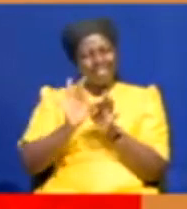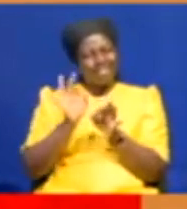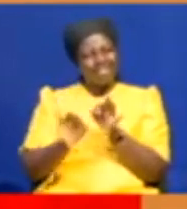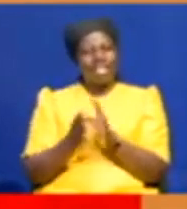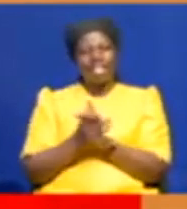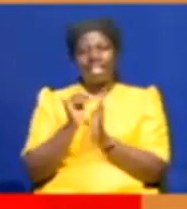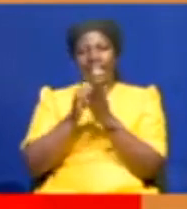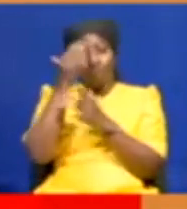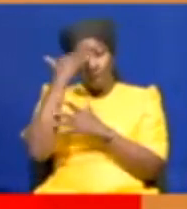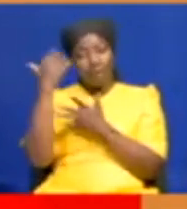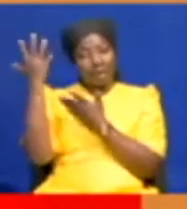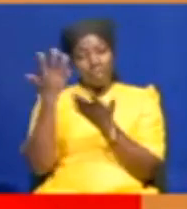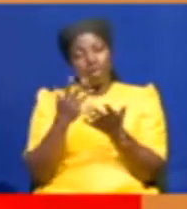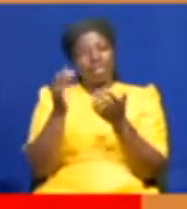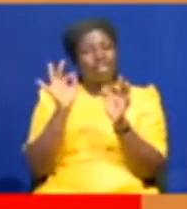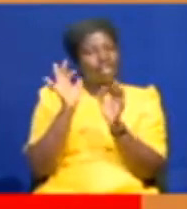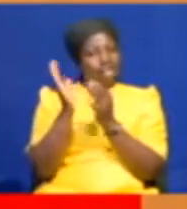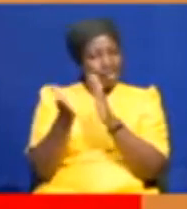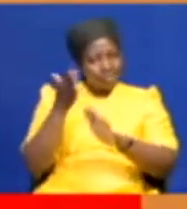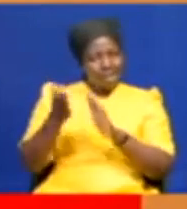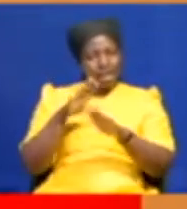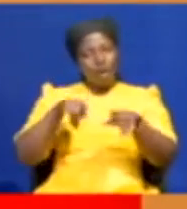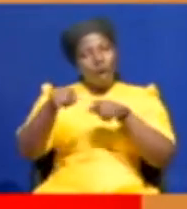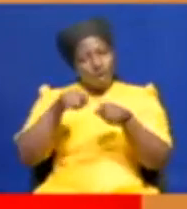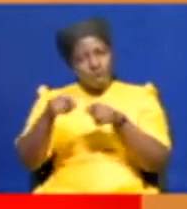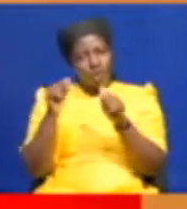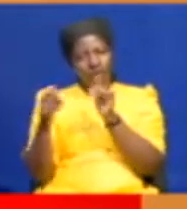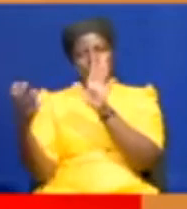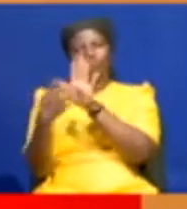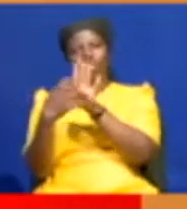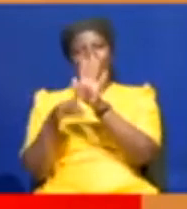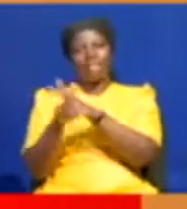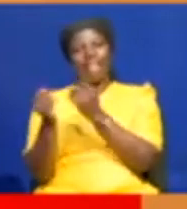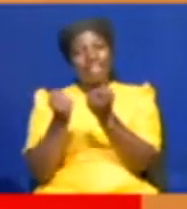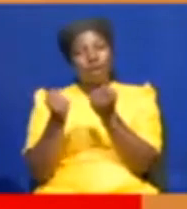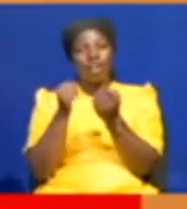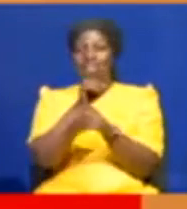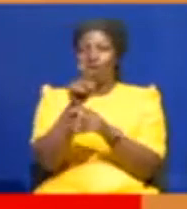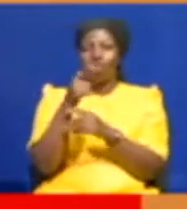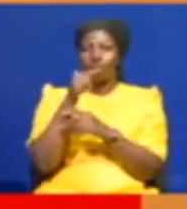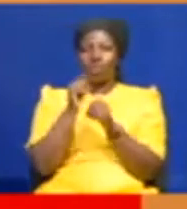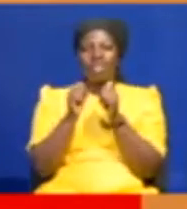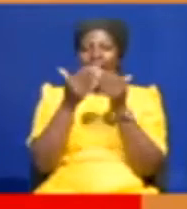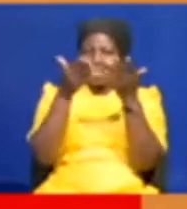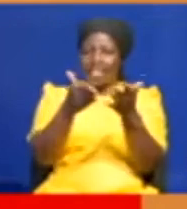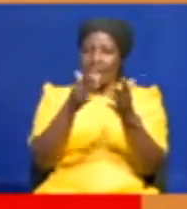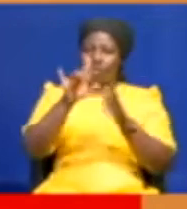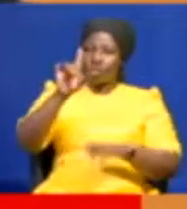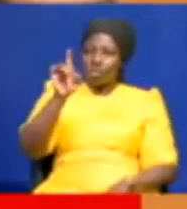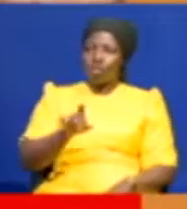tukaleta vidhibiti mwendo ambazo zimewekwa kwenye magari. Zile ziko wakati huu standard ambayo iko